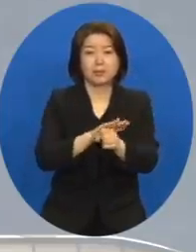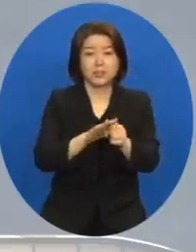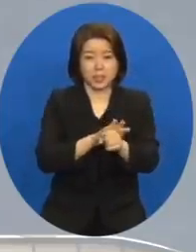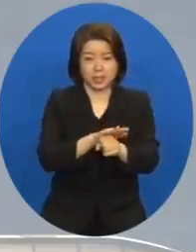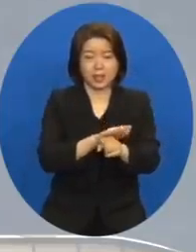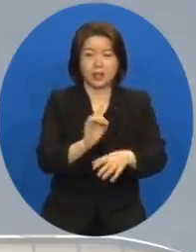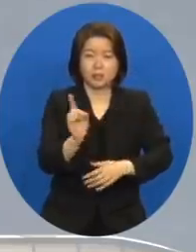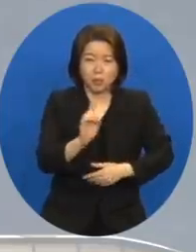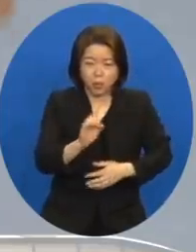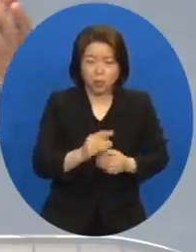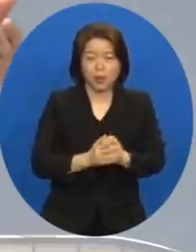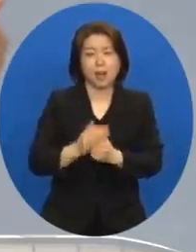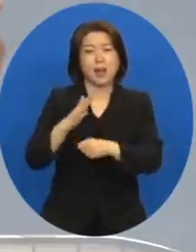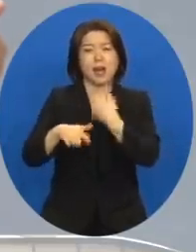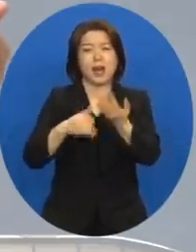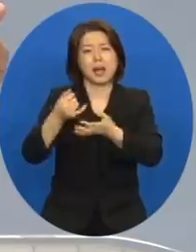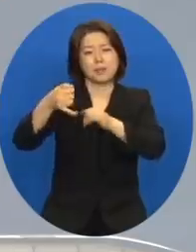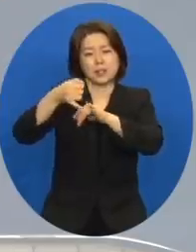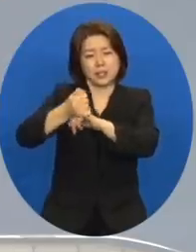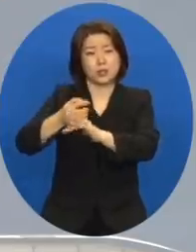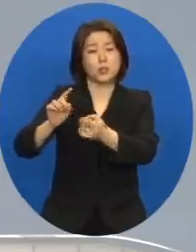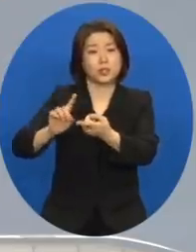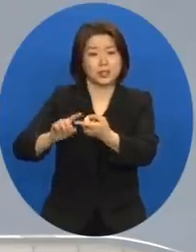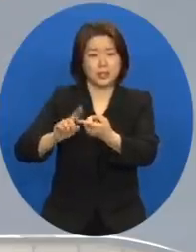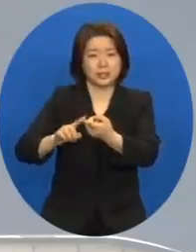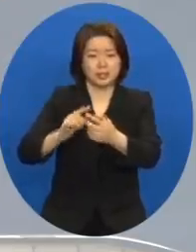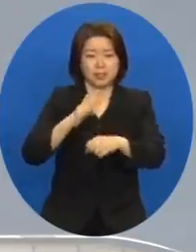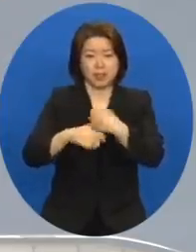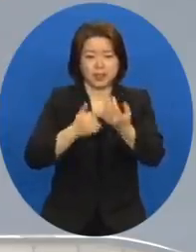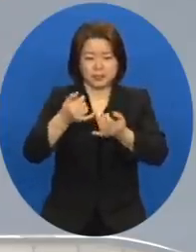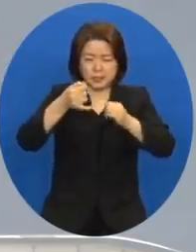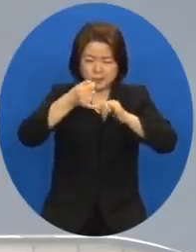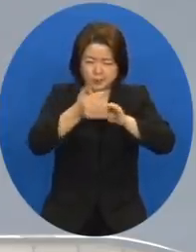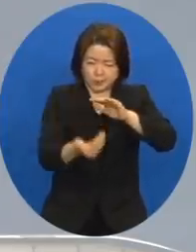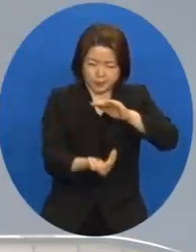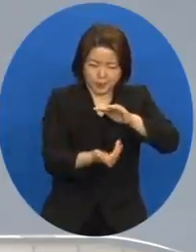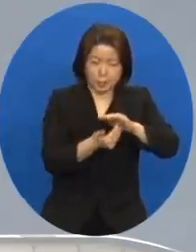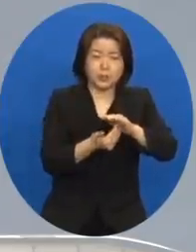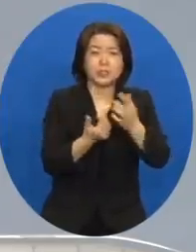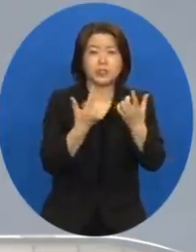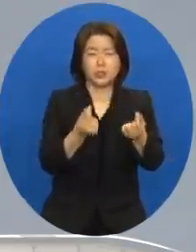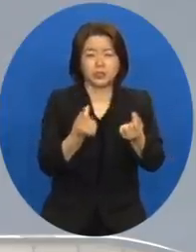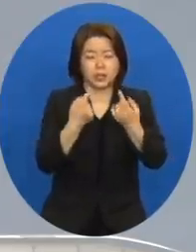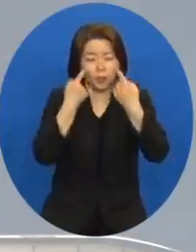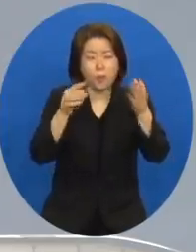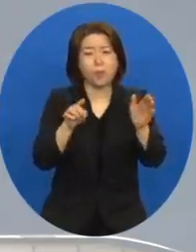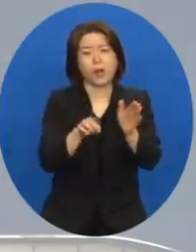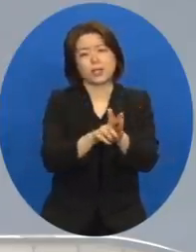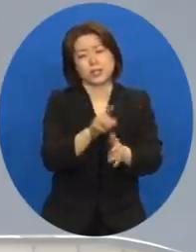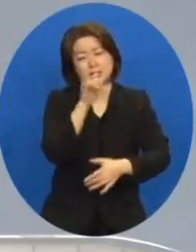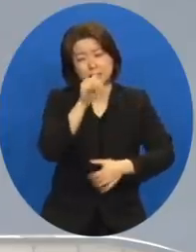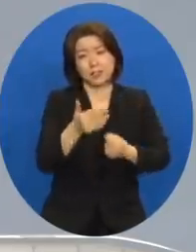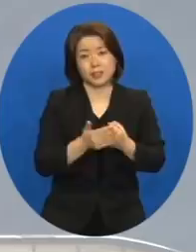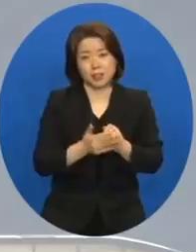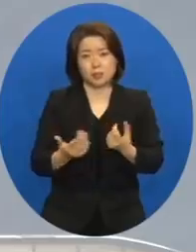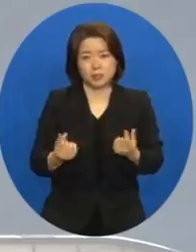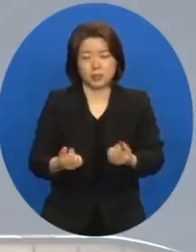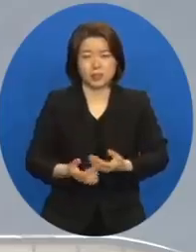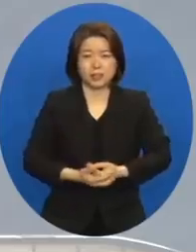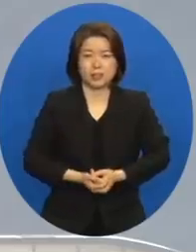하나님의 약속에 대해서 하나님이 반드시 이루신다 는 확신이 있었기 때문입니다